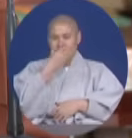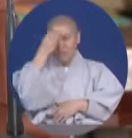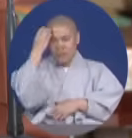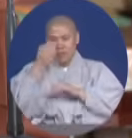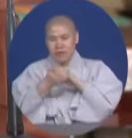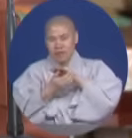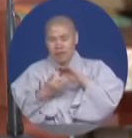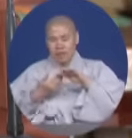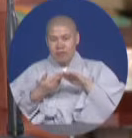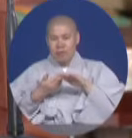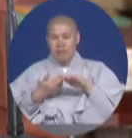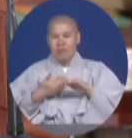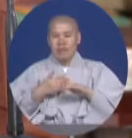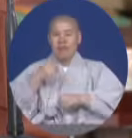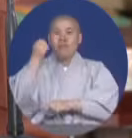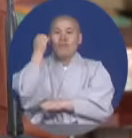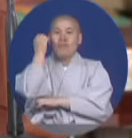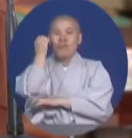전 본래 내가 있거든요.